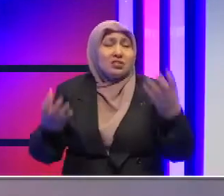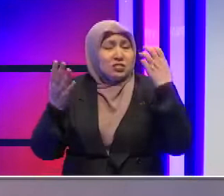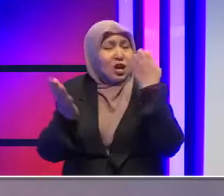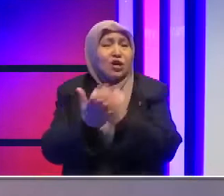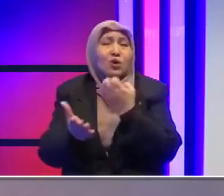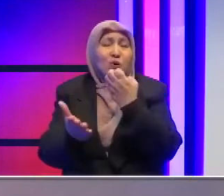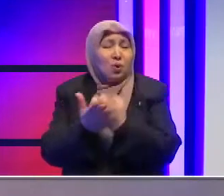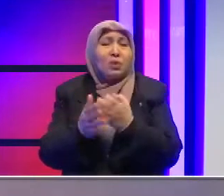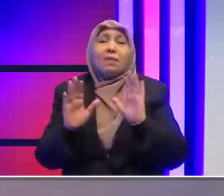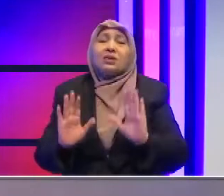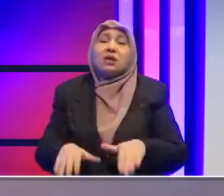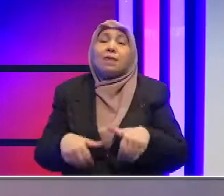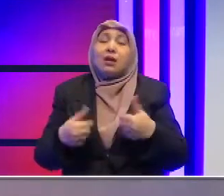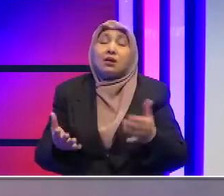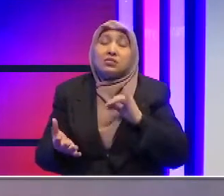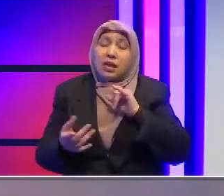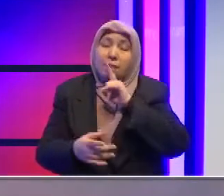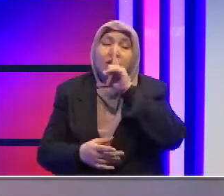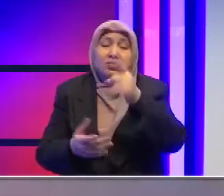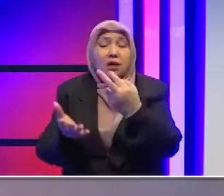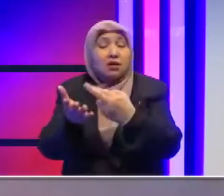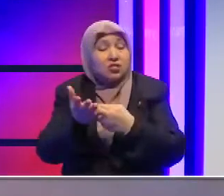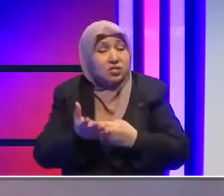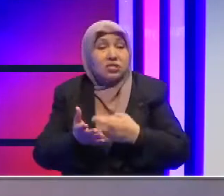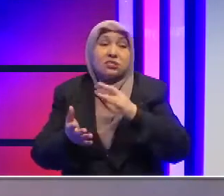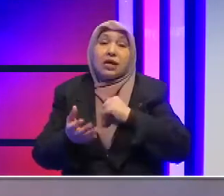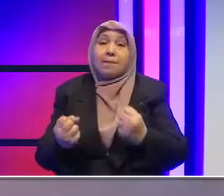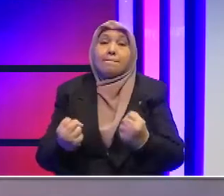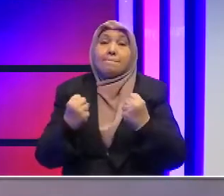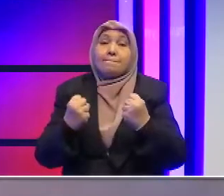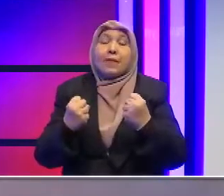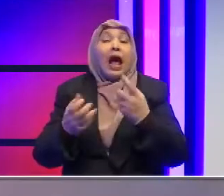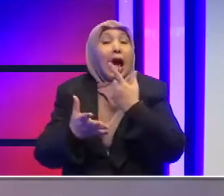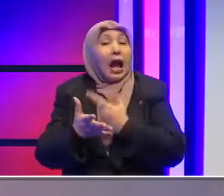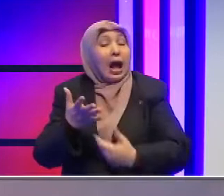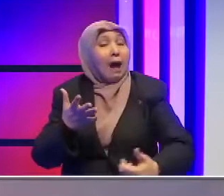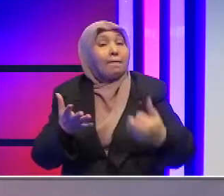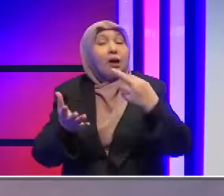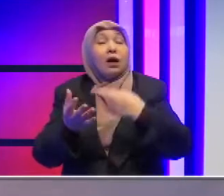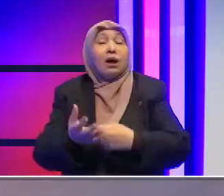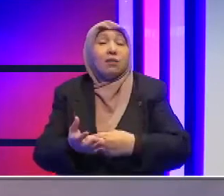ekonomi, macam mana saya nak memastikan rezeki saya ini mantap? Apakah perspektif rezeki dalam Al-Quran? Kita baca dulu